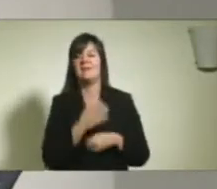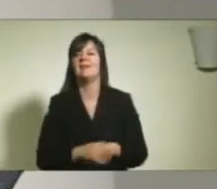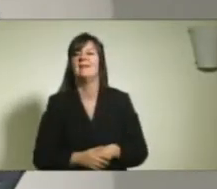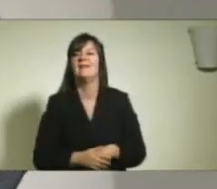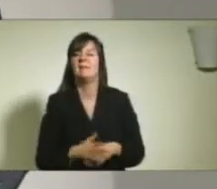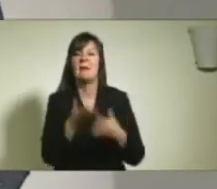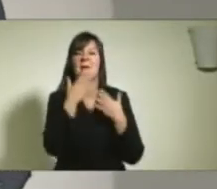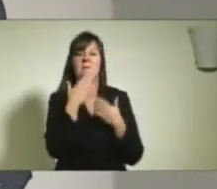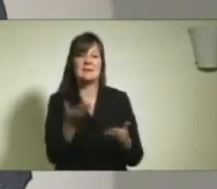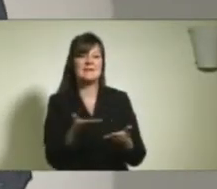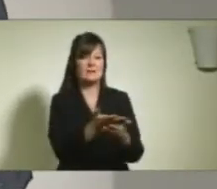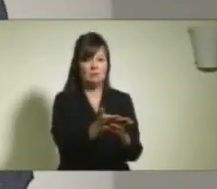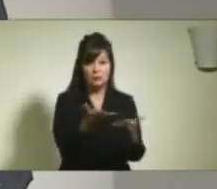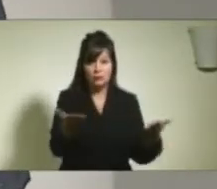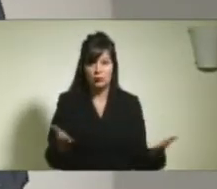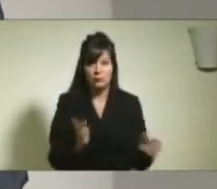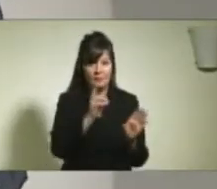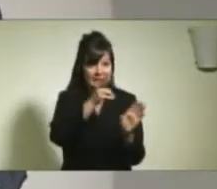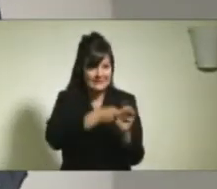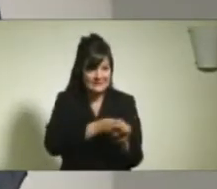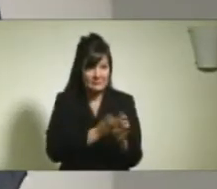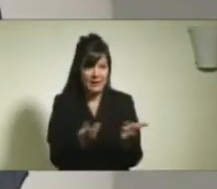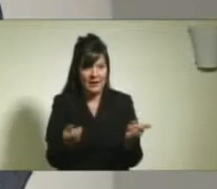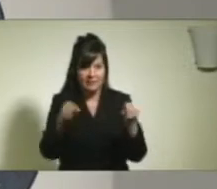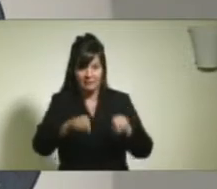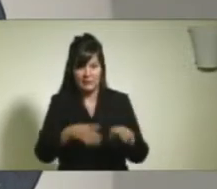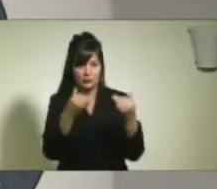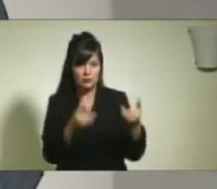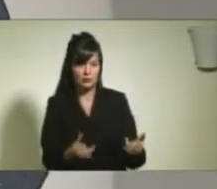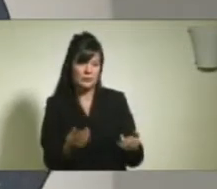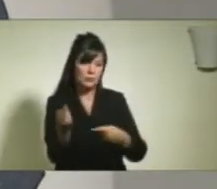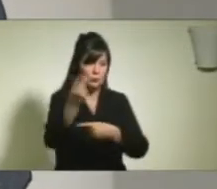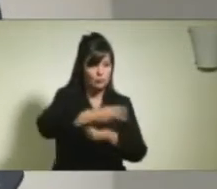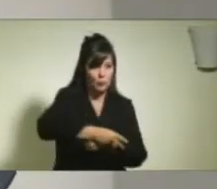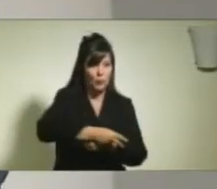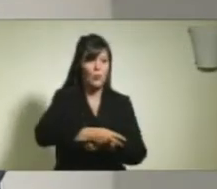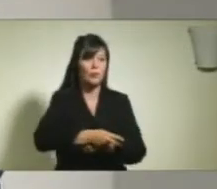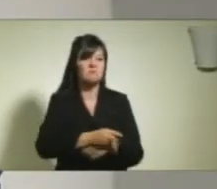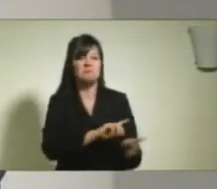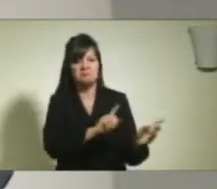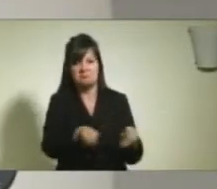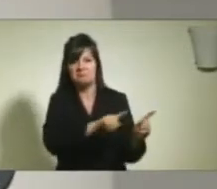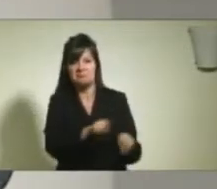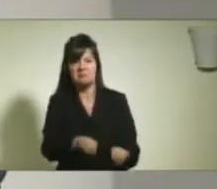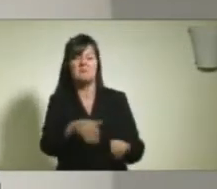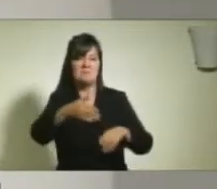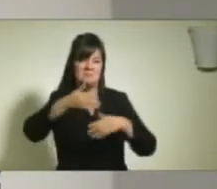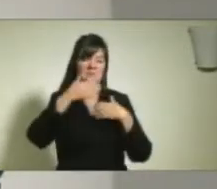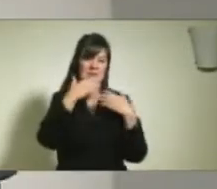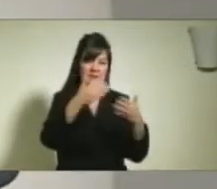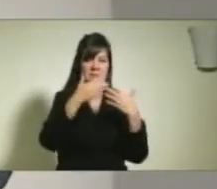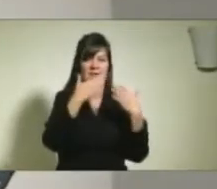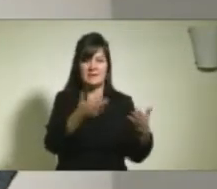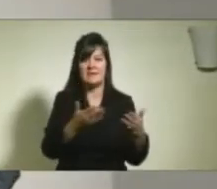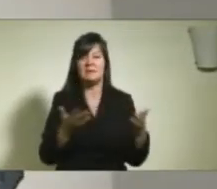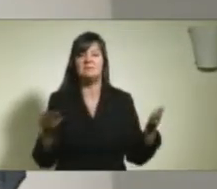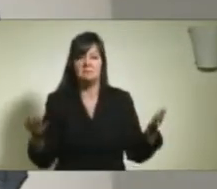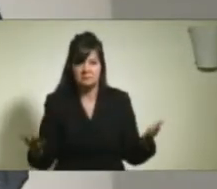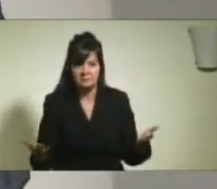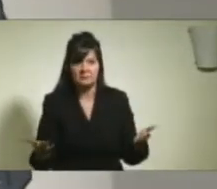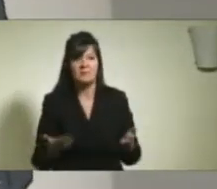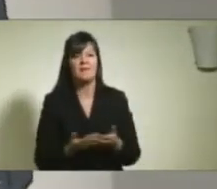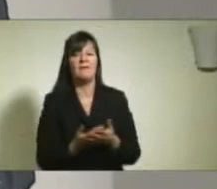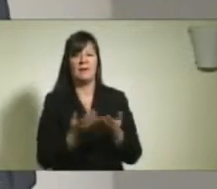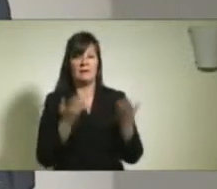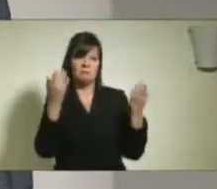participants des participants de ces deux belles journées-là. Et pour nous, la